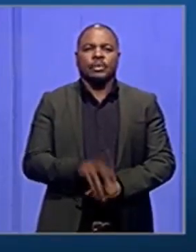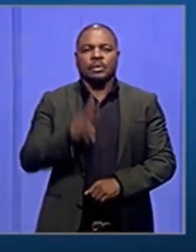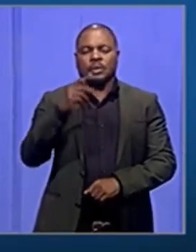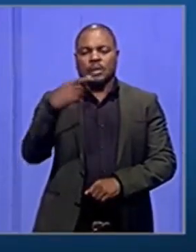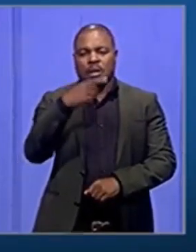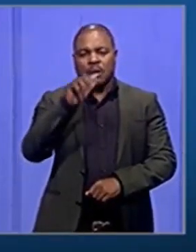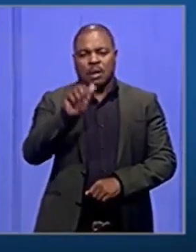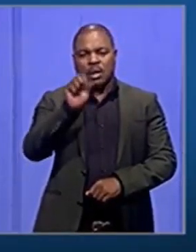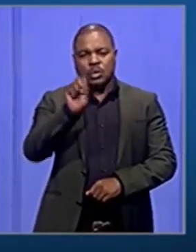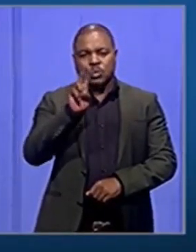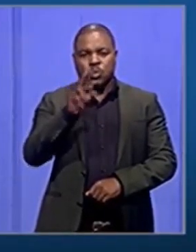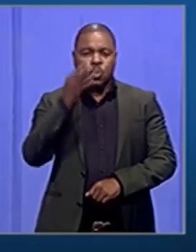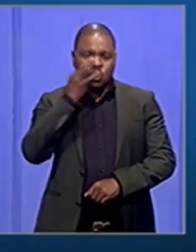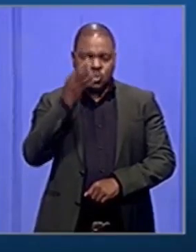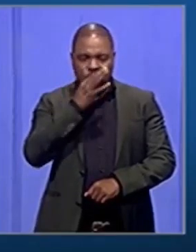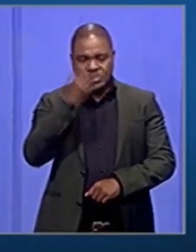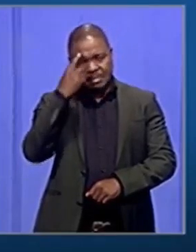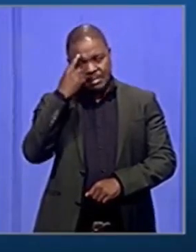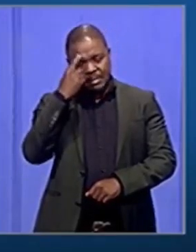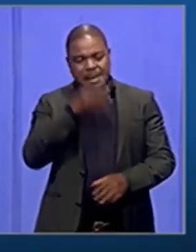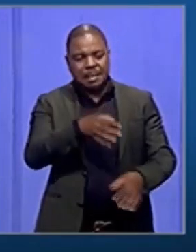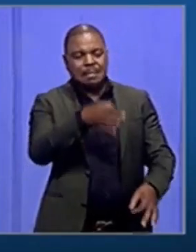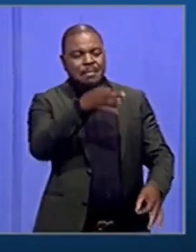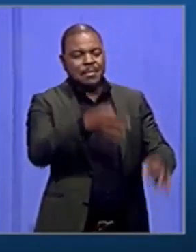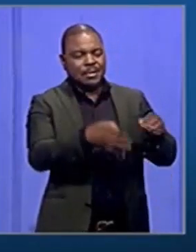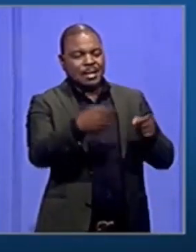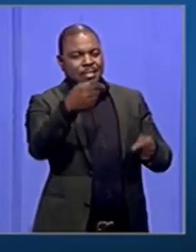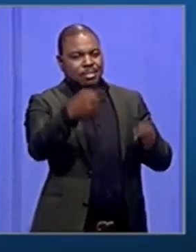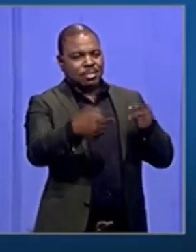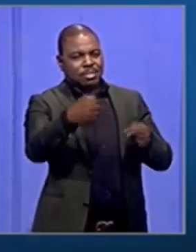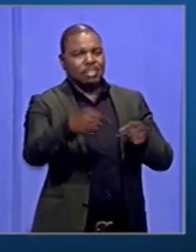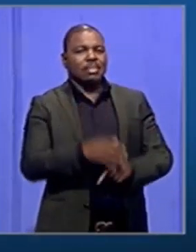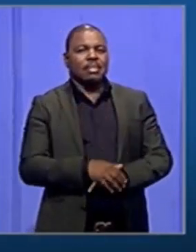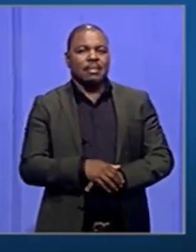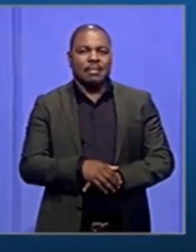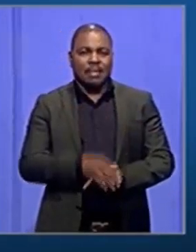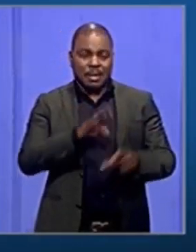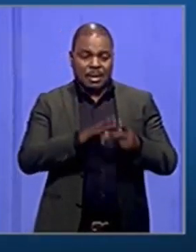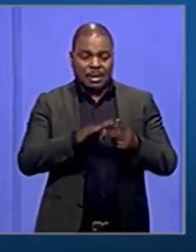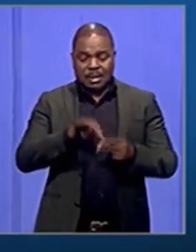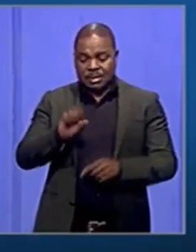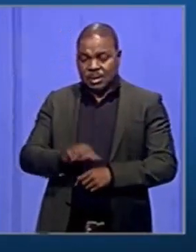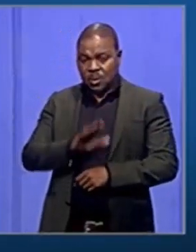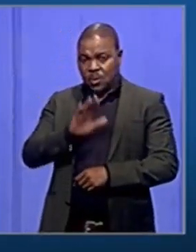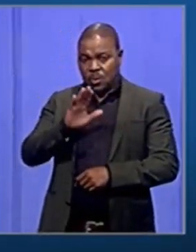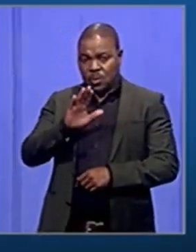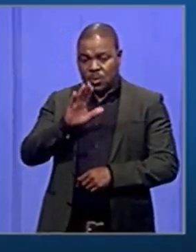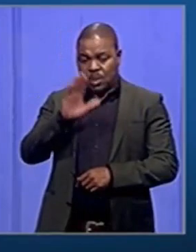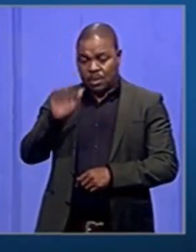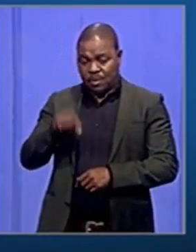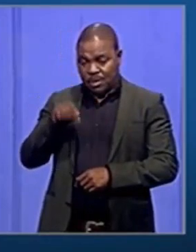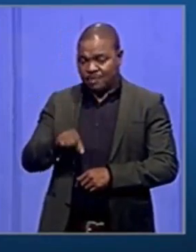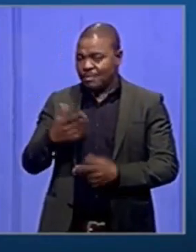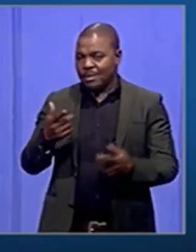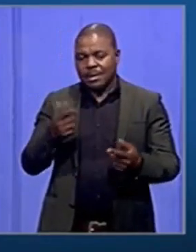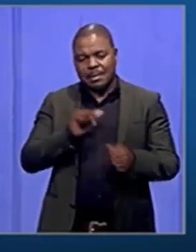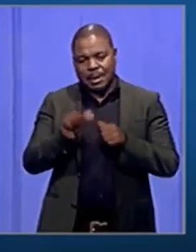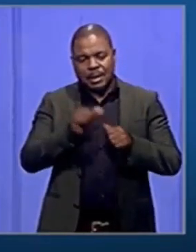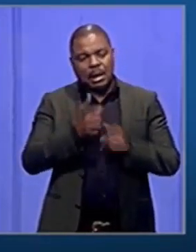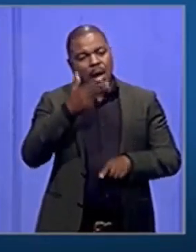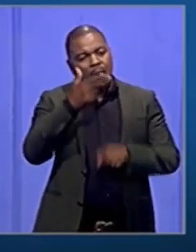Mohaukgasu ene a re wa akanya gore ke ntwa ya sepolotiki mme re le naga tota re naga ya rona e fedise